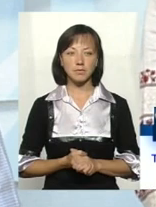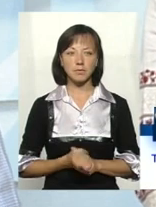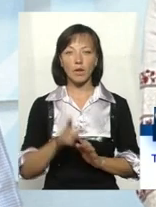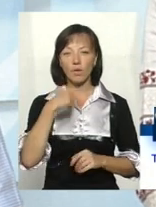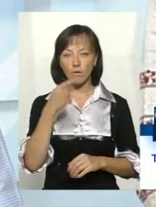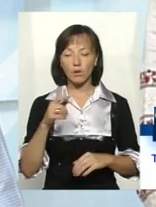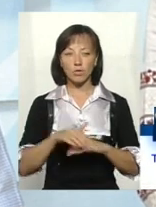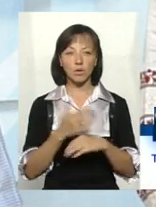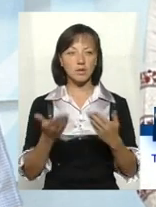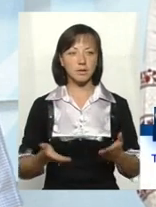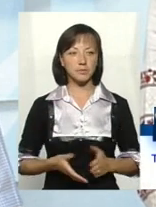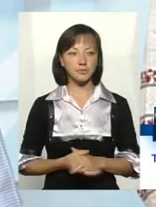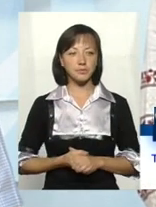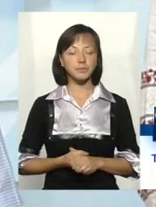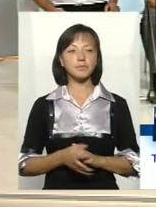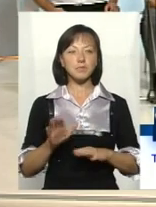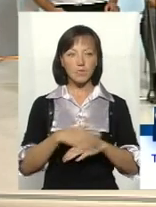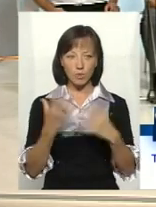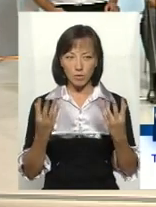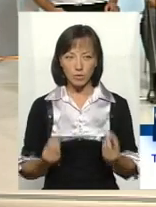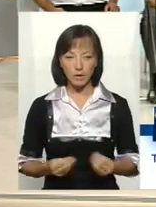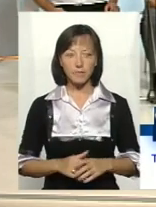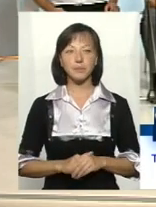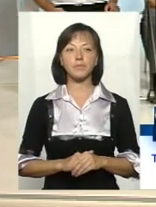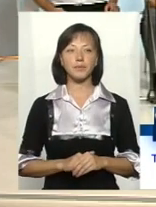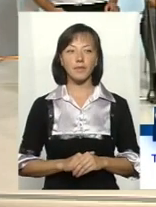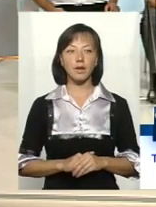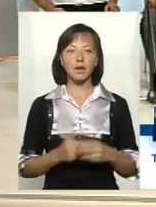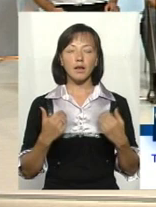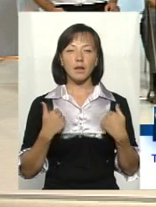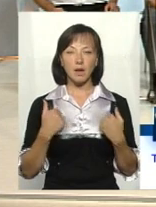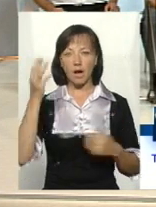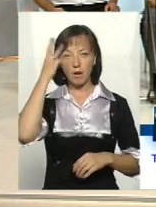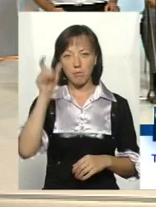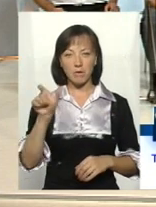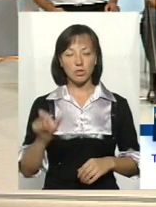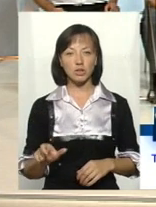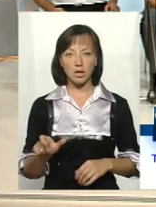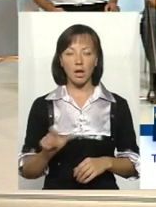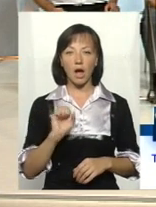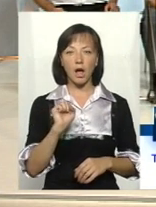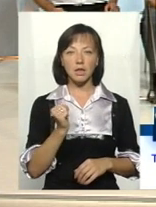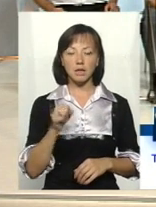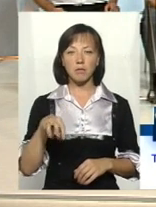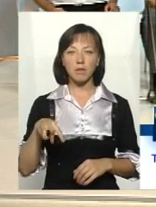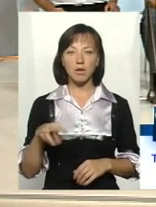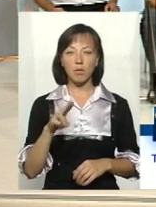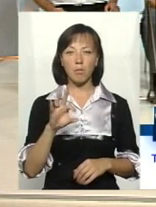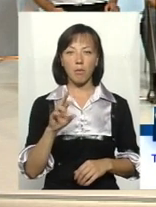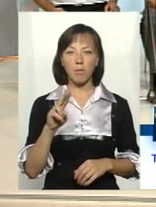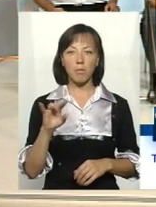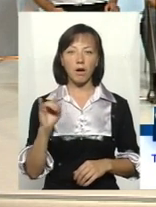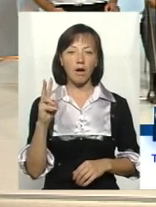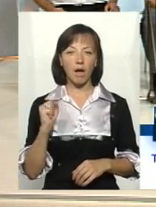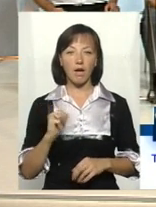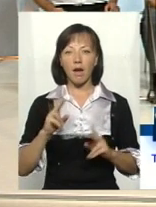Говоріть, будь ласка. Доброго дня. Доброго здоров'я. Я хмельничанин, Андрій Миколаївич, попит як директора школи не